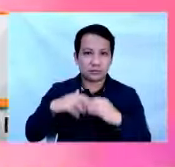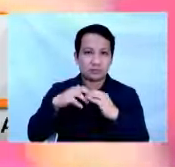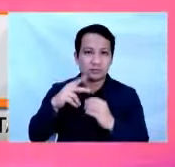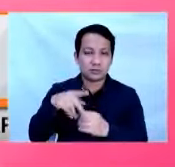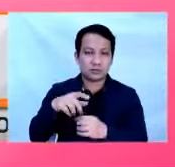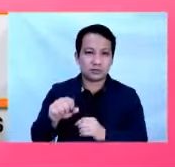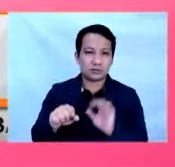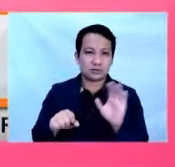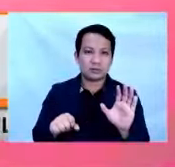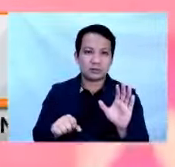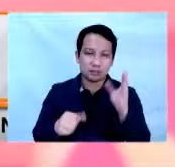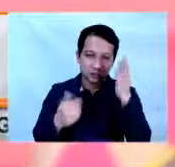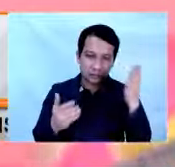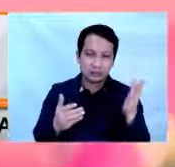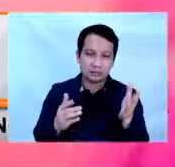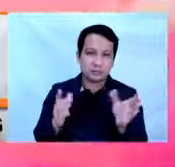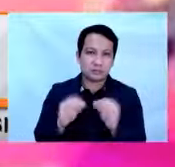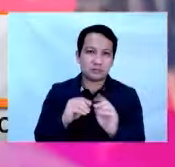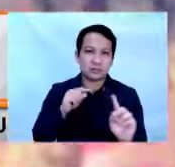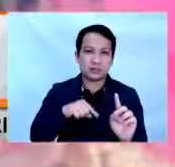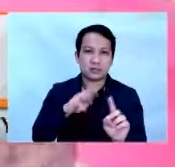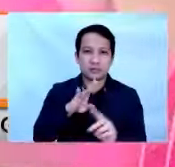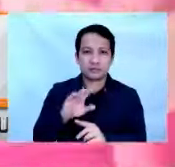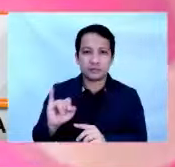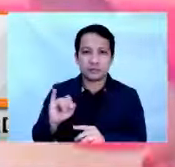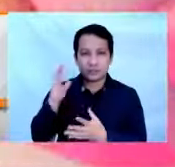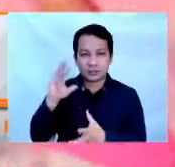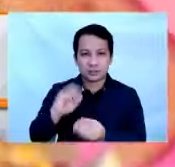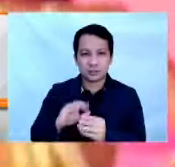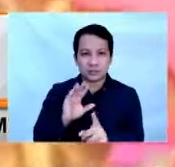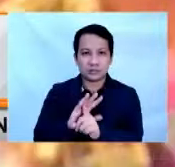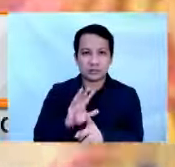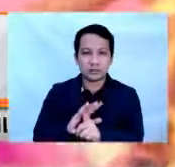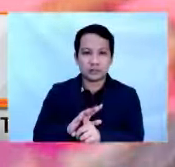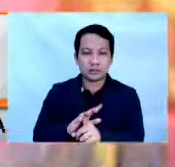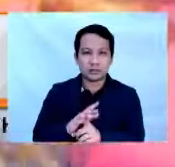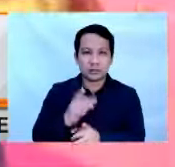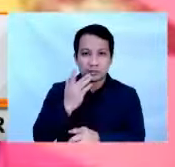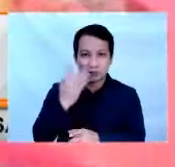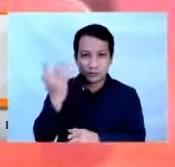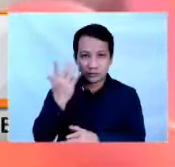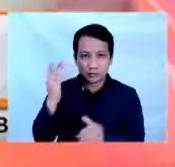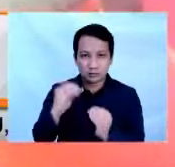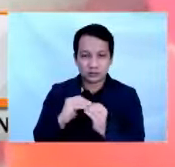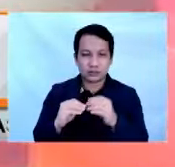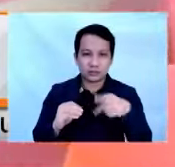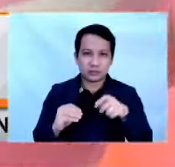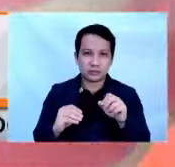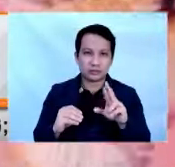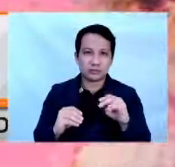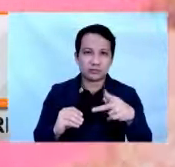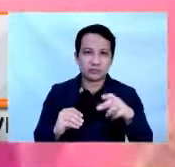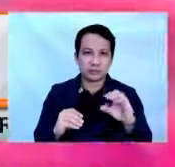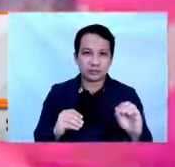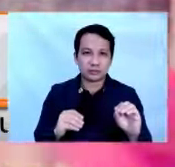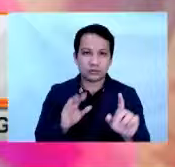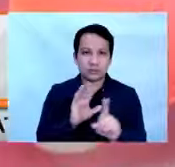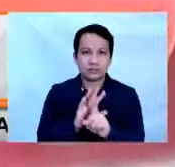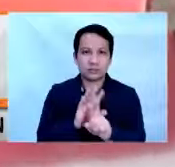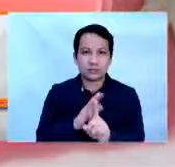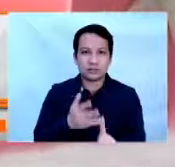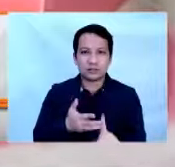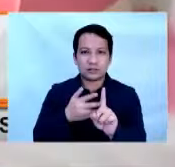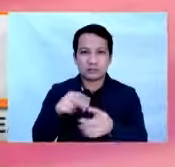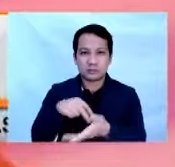kanilang industriya. Kilala ang BINI sa kanilang hits na Salamin-Salamin at Pantropiko na naging mga sikat na dance craze